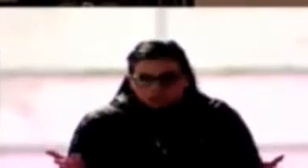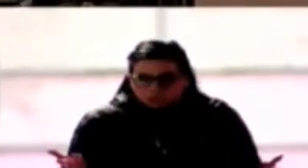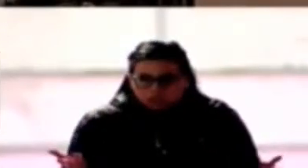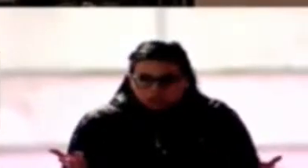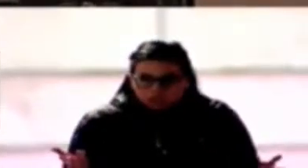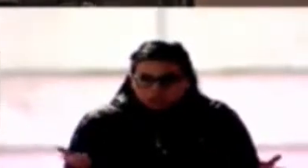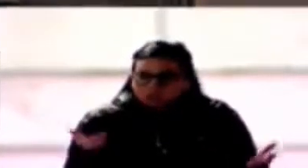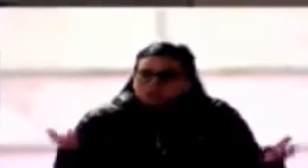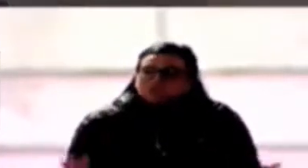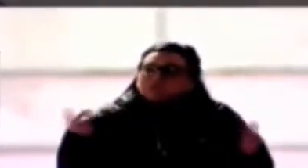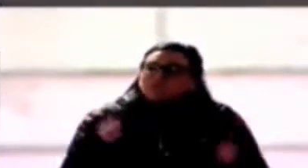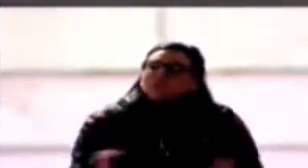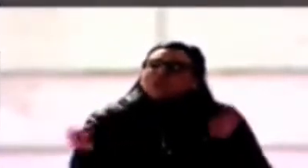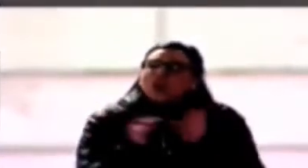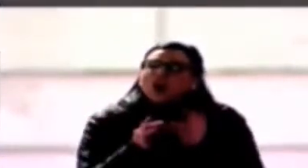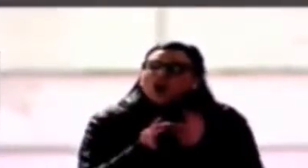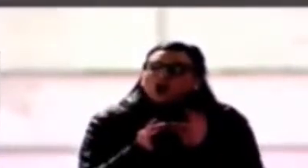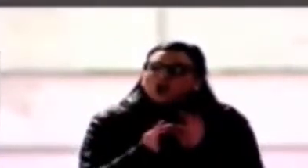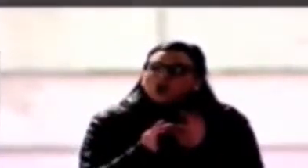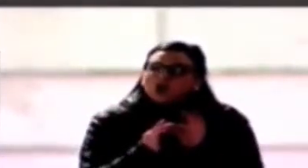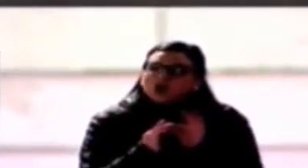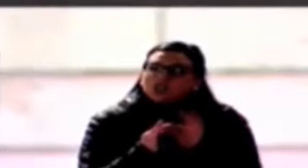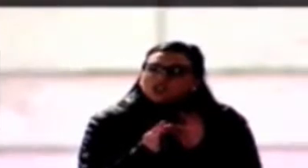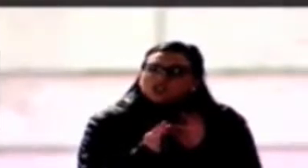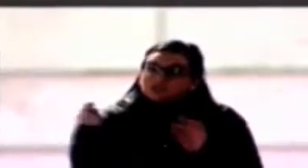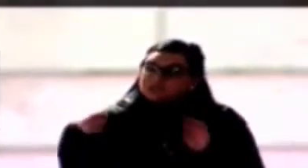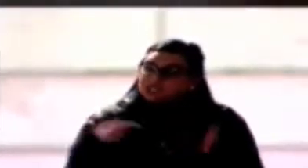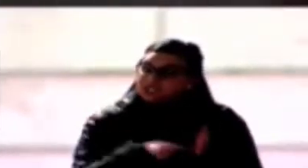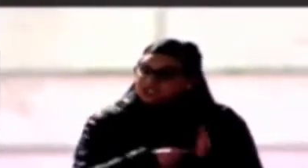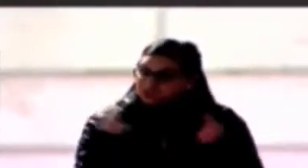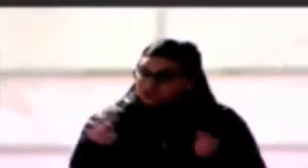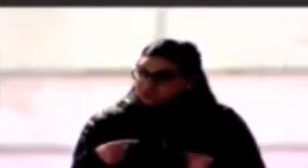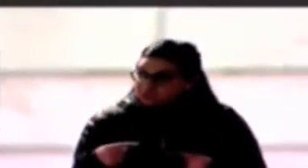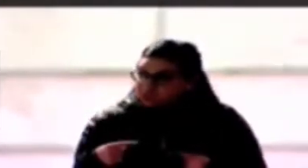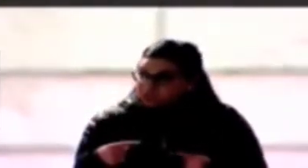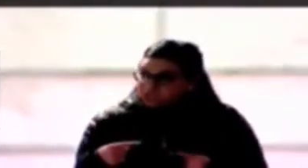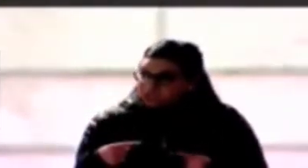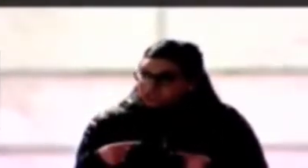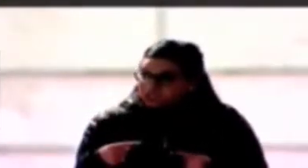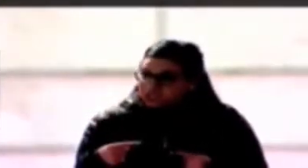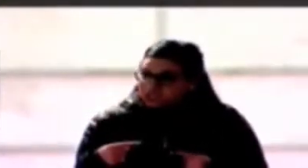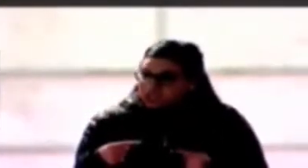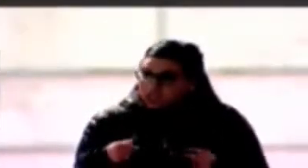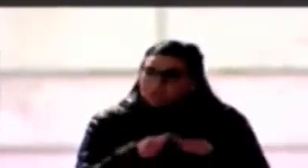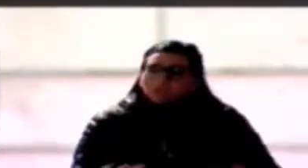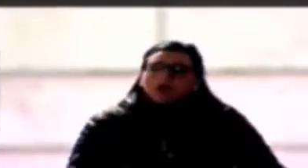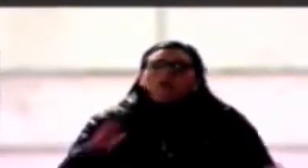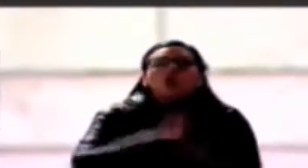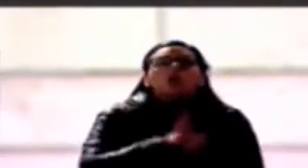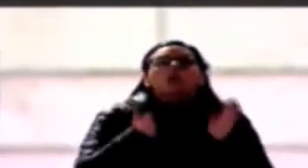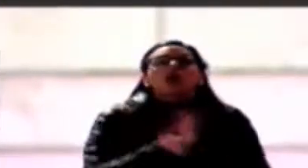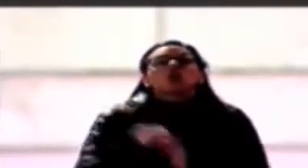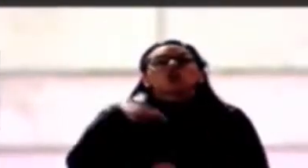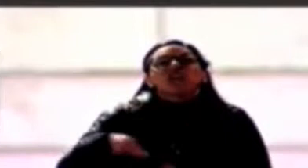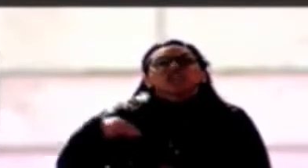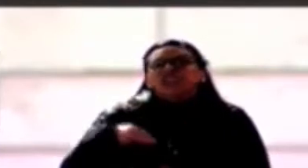Purtroppo, visto che gli accordi per eleggere questo Presidente vengono fatti in base a questo patto del Nazareno, che